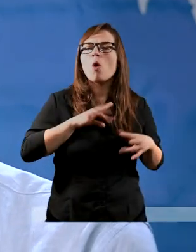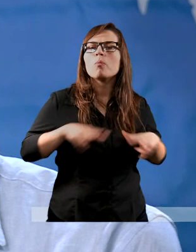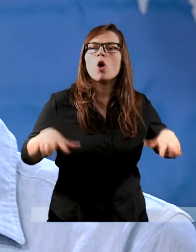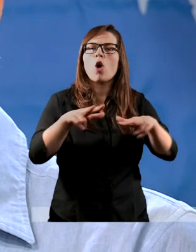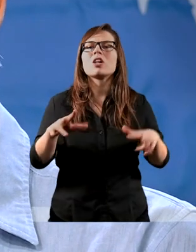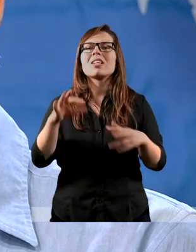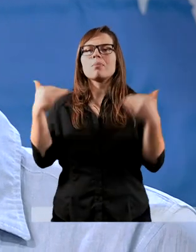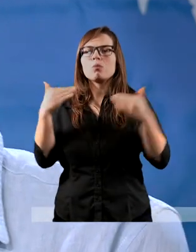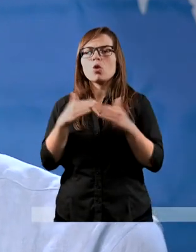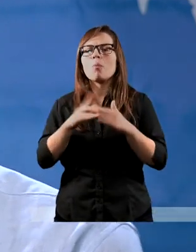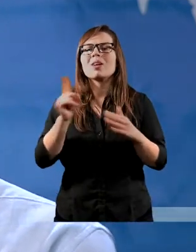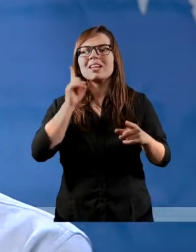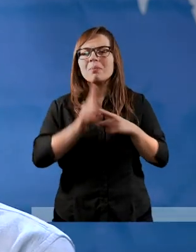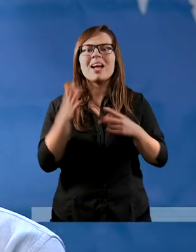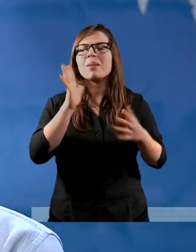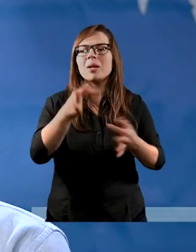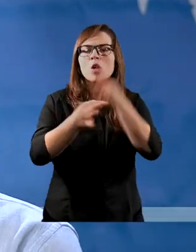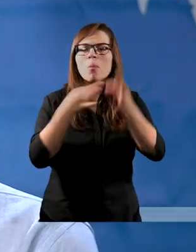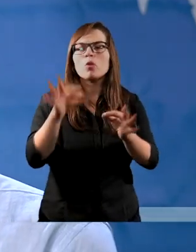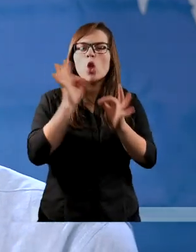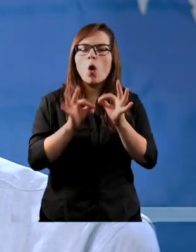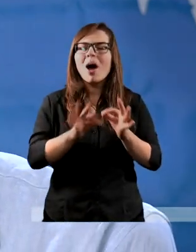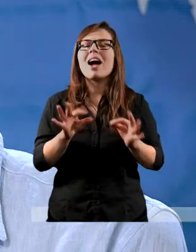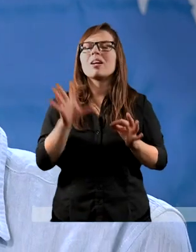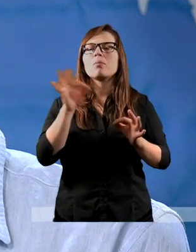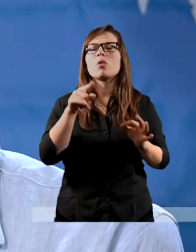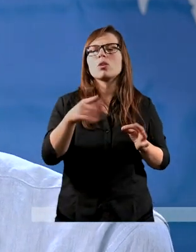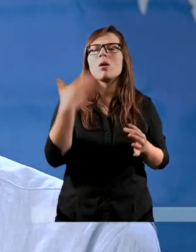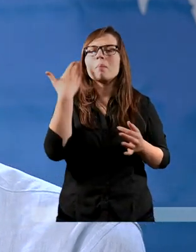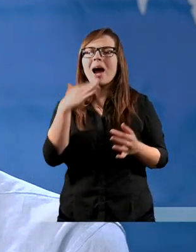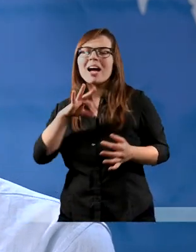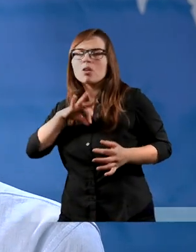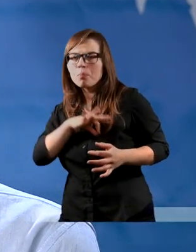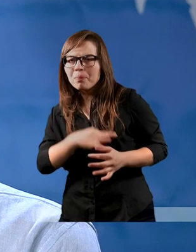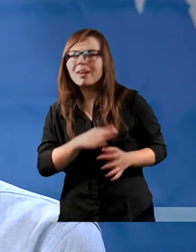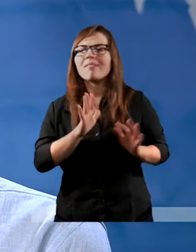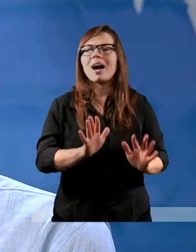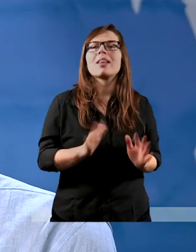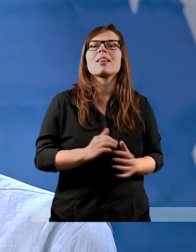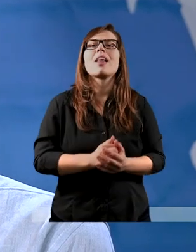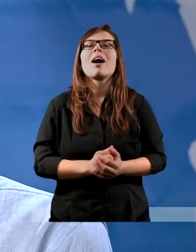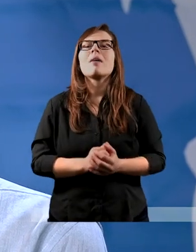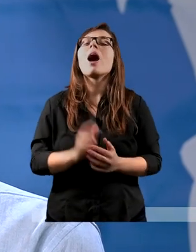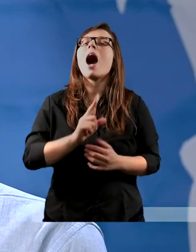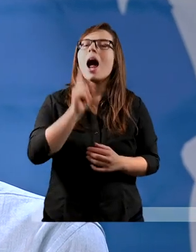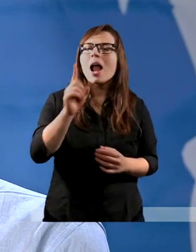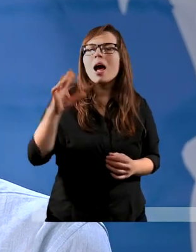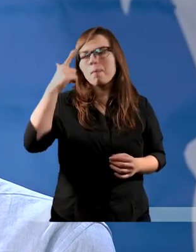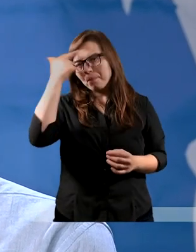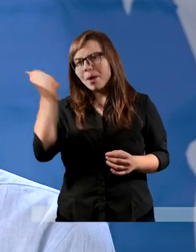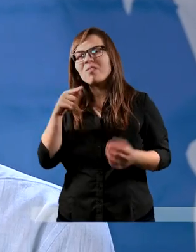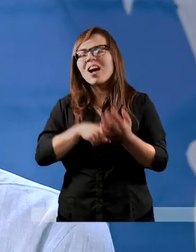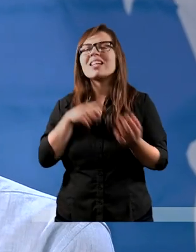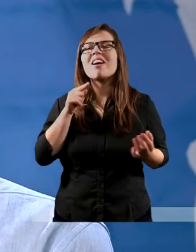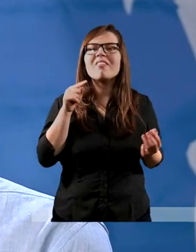rodzinnym domu z moim bratem. Nie będę wam jej opowiadać dokładnie, bo jest bardzo prywatna. Ale pamiętam, że